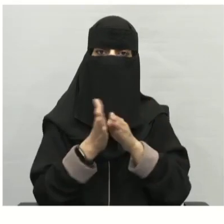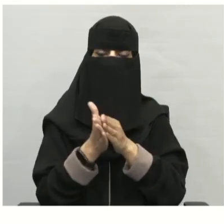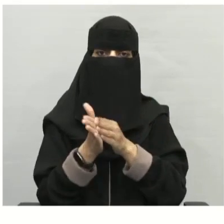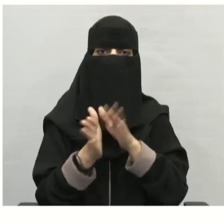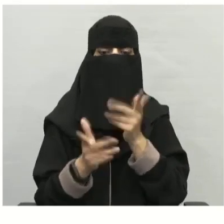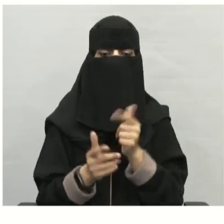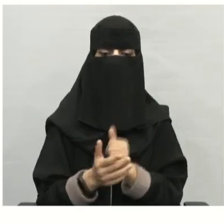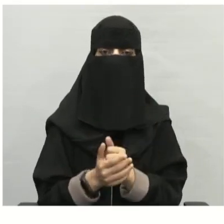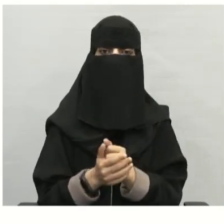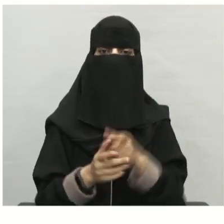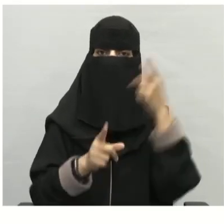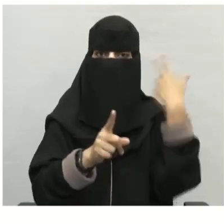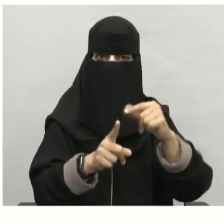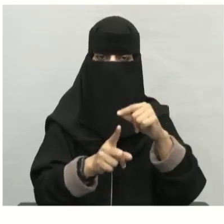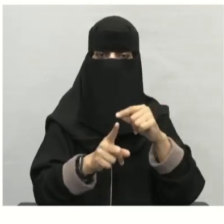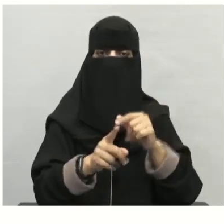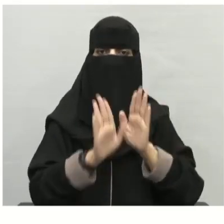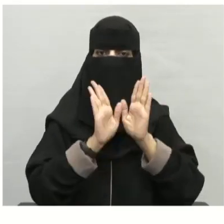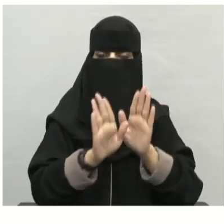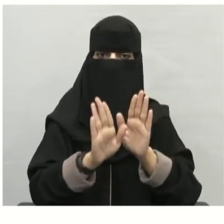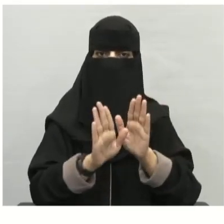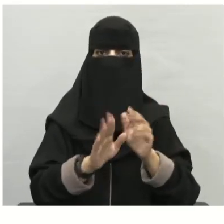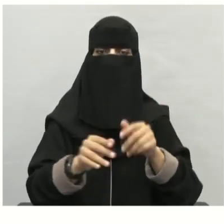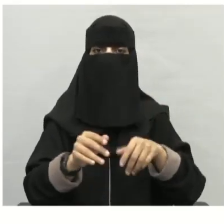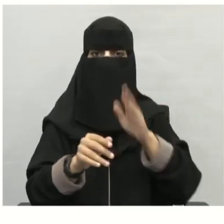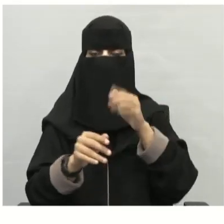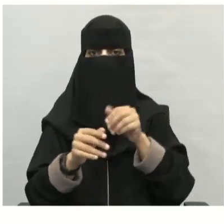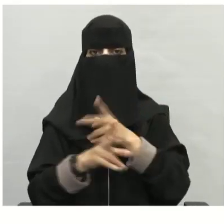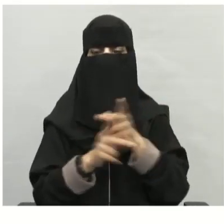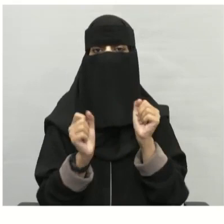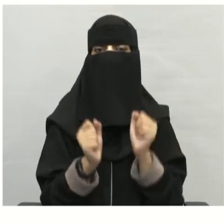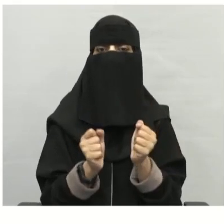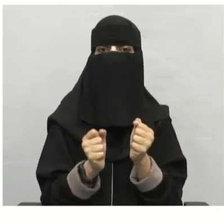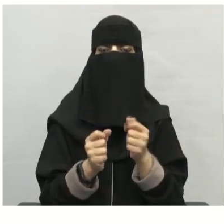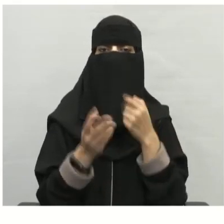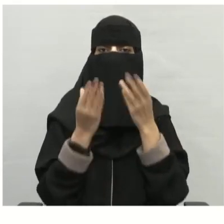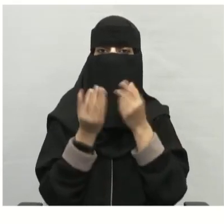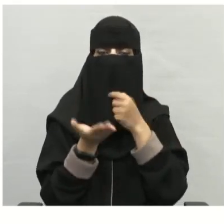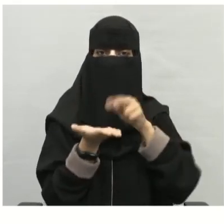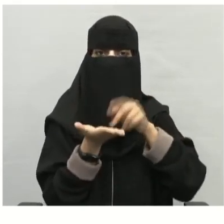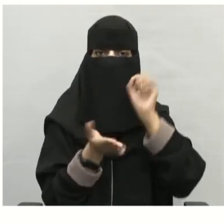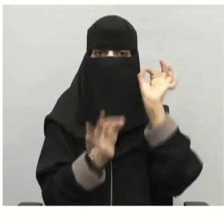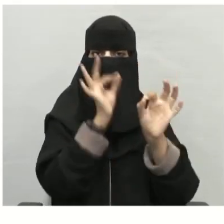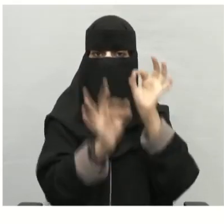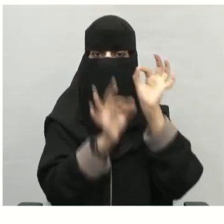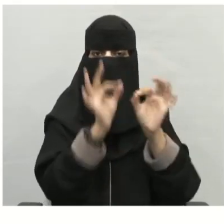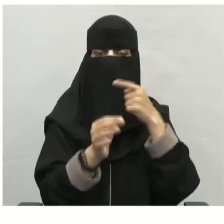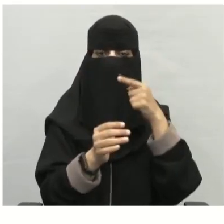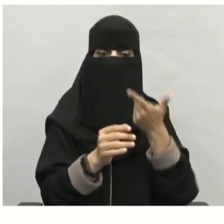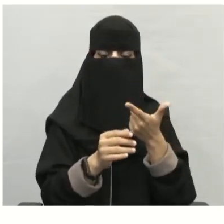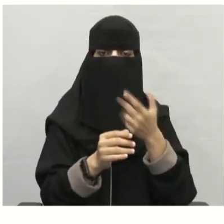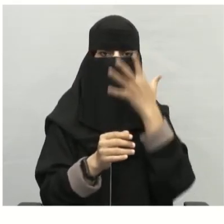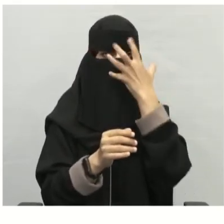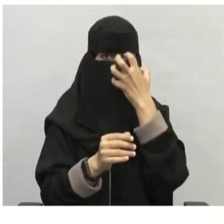الجسدي كالضرب الدفع الركن او باستخدام كلمات تعبيريه او تعبيرات للوجه